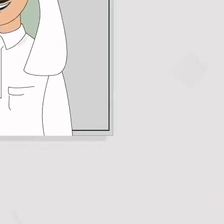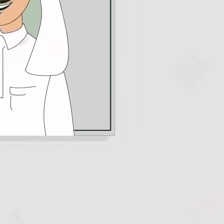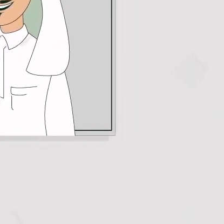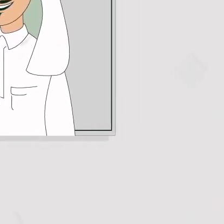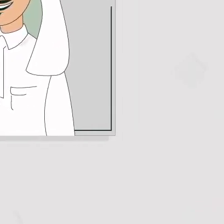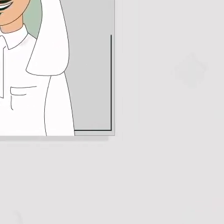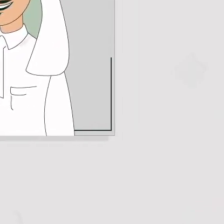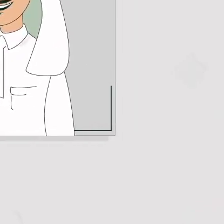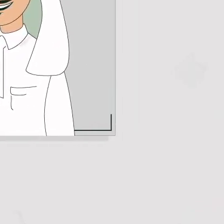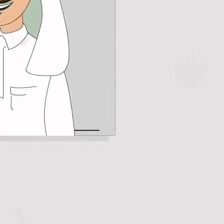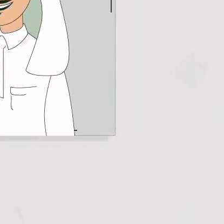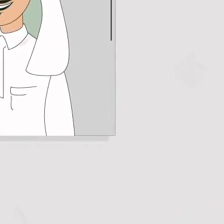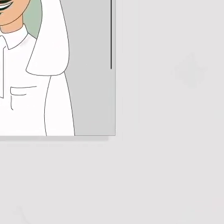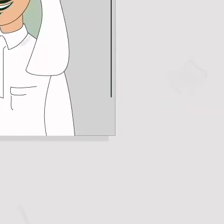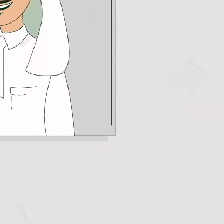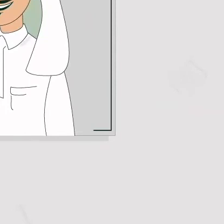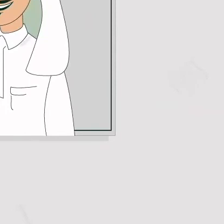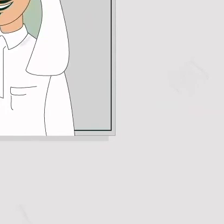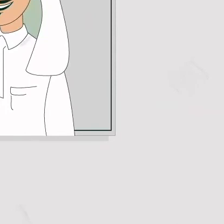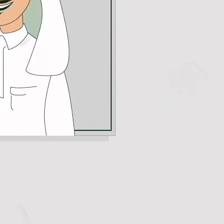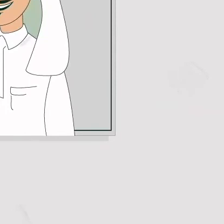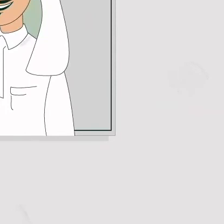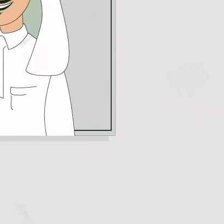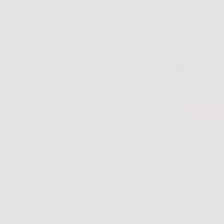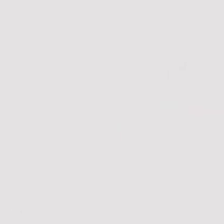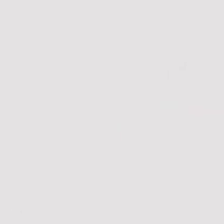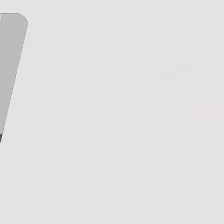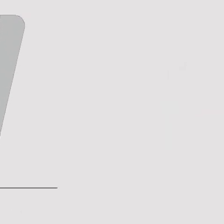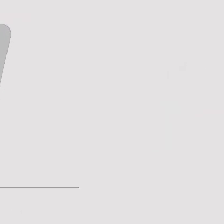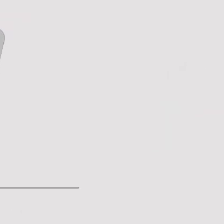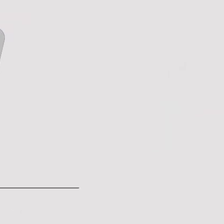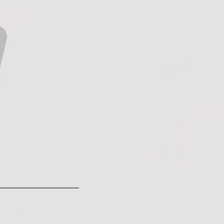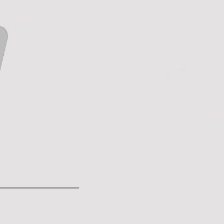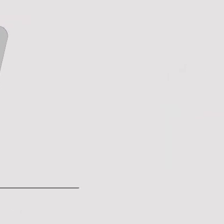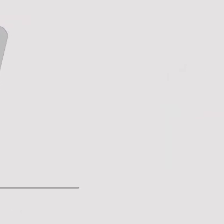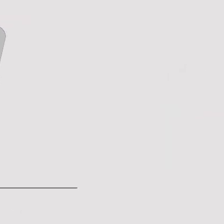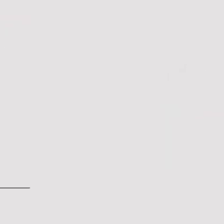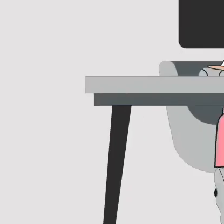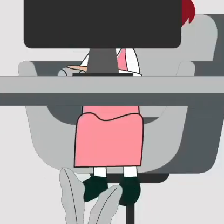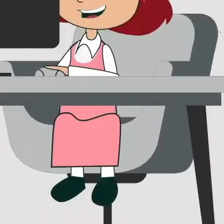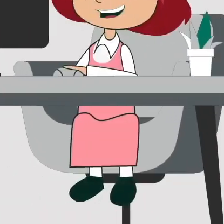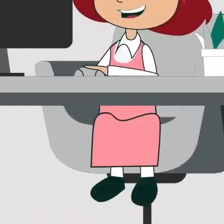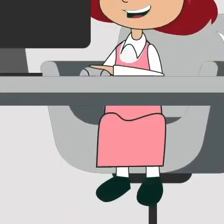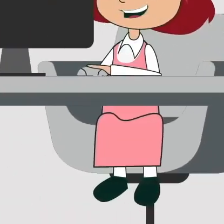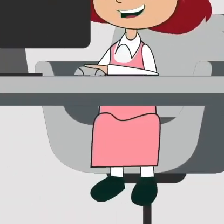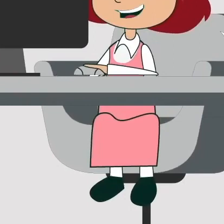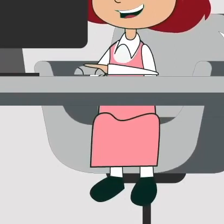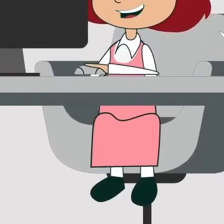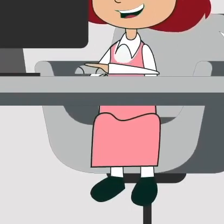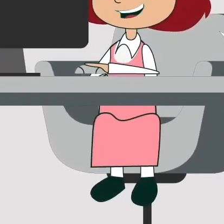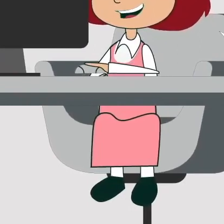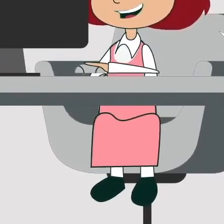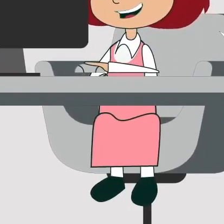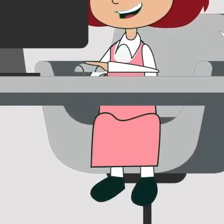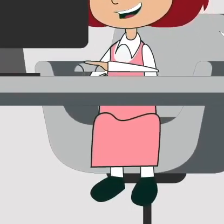على تطبيق التعليم الإلكتروني بكافة مقوماته، إليك بعض النصائح التي تساعد على نجاح أبنائك